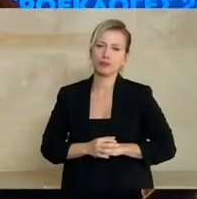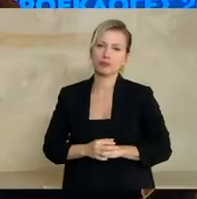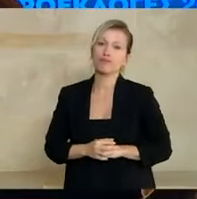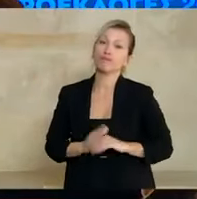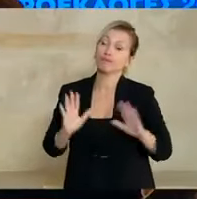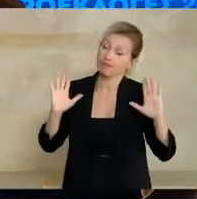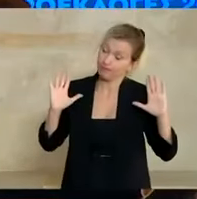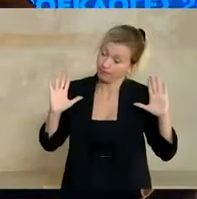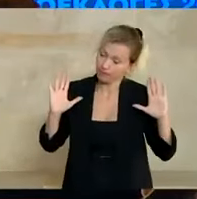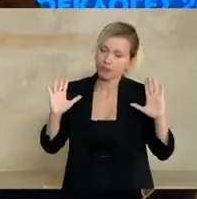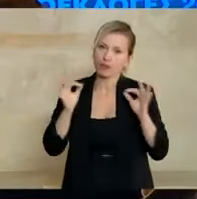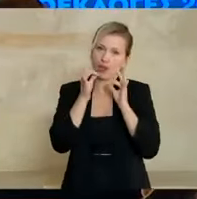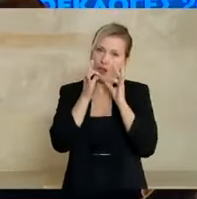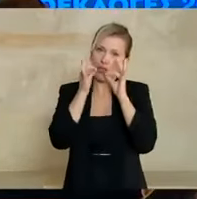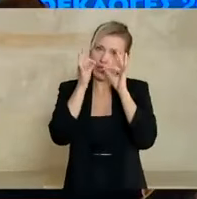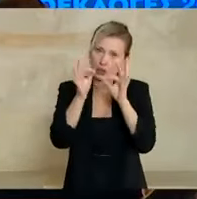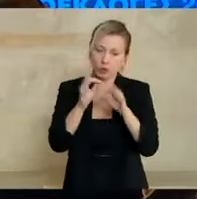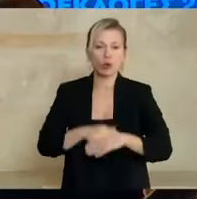Αναμένω από τον